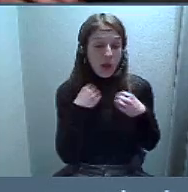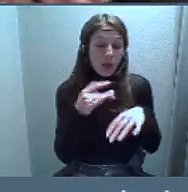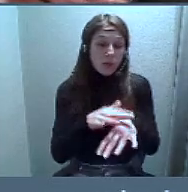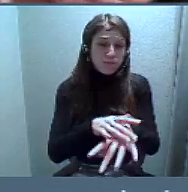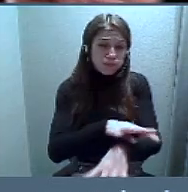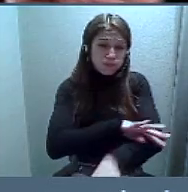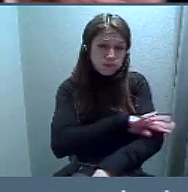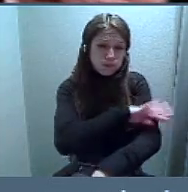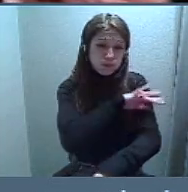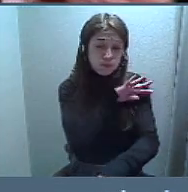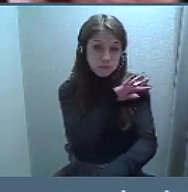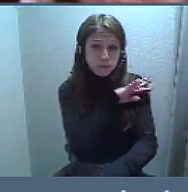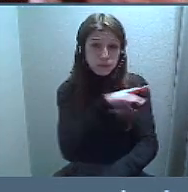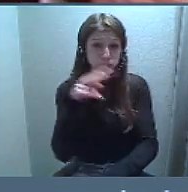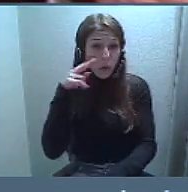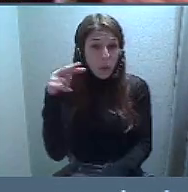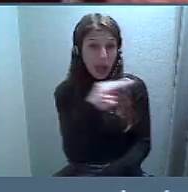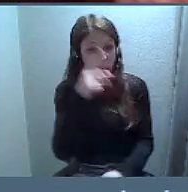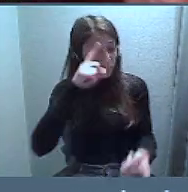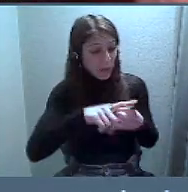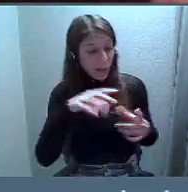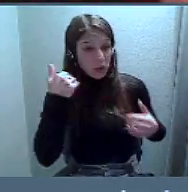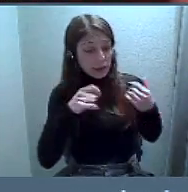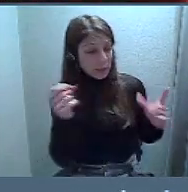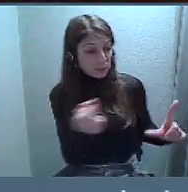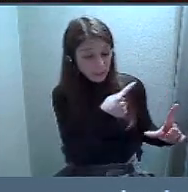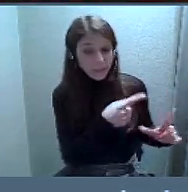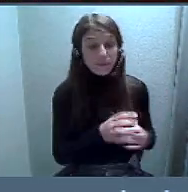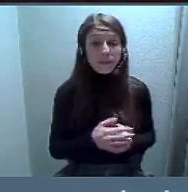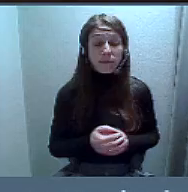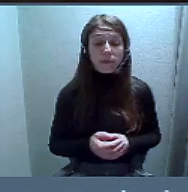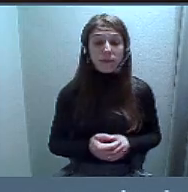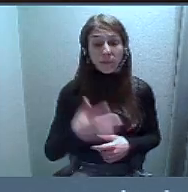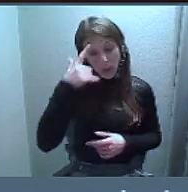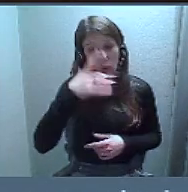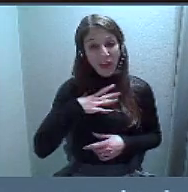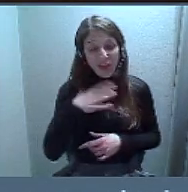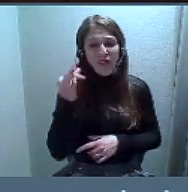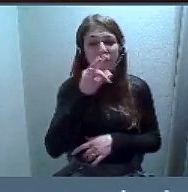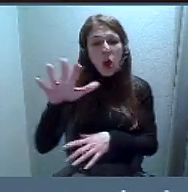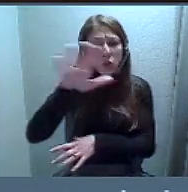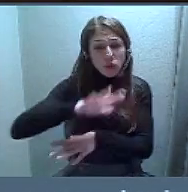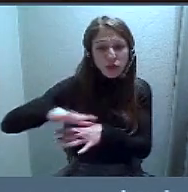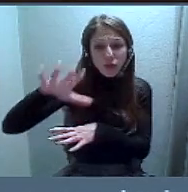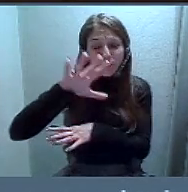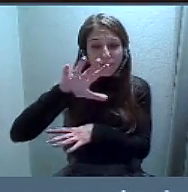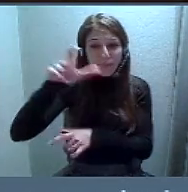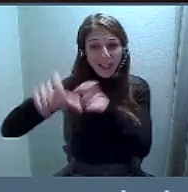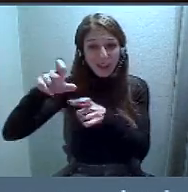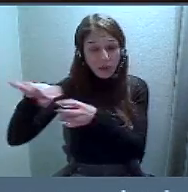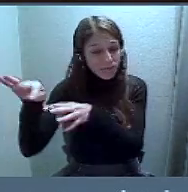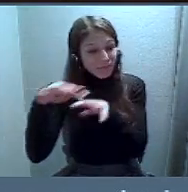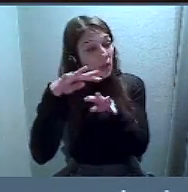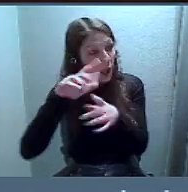avez porté sur ce handicap. Et je suis sûr que vous-même, vous avez permis que le regard que la société française porte sur le handicap va évoluer dans les années à